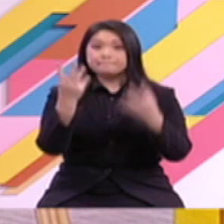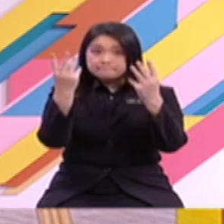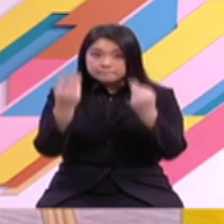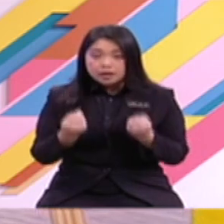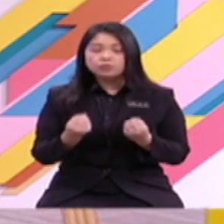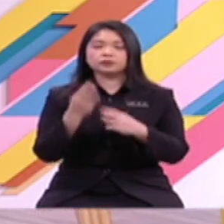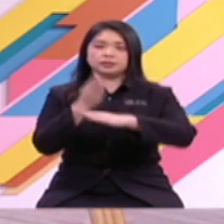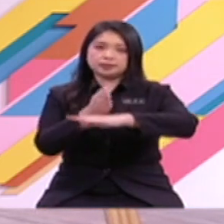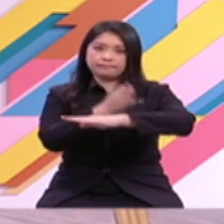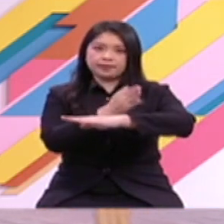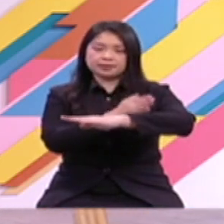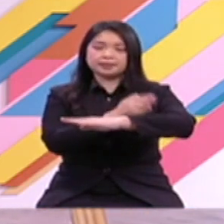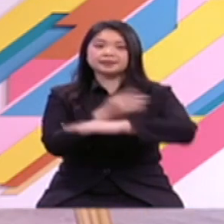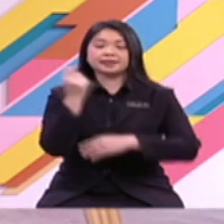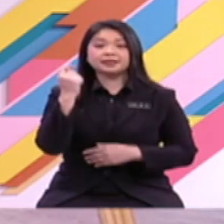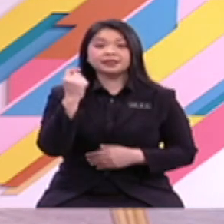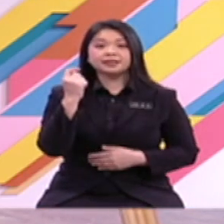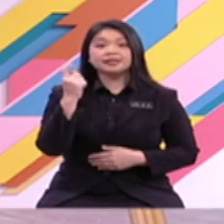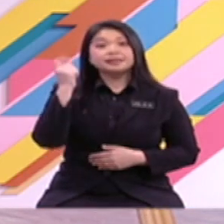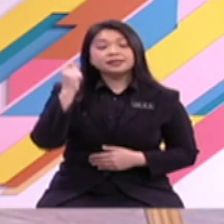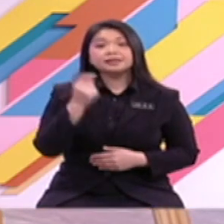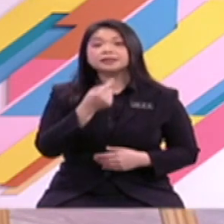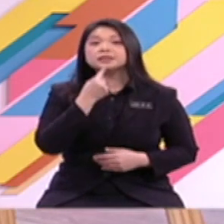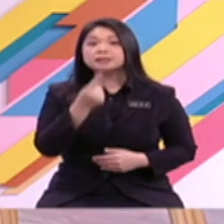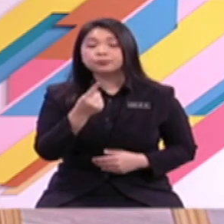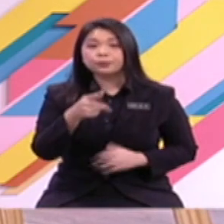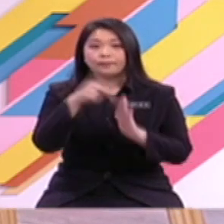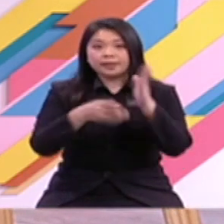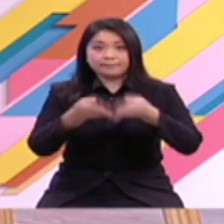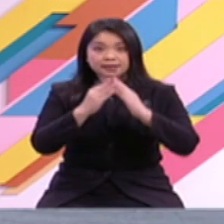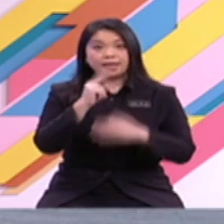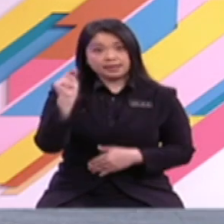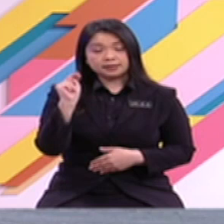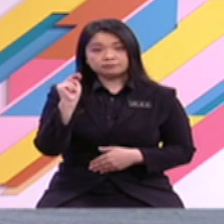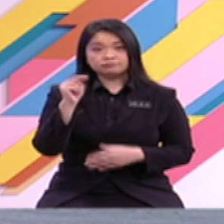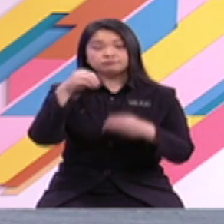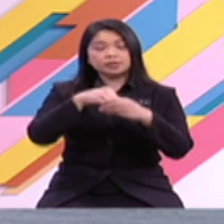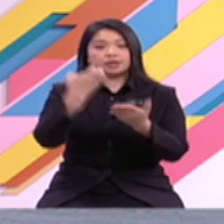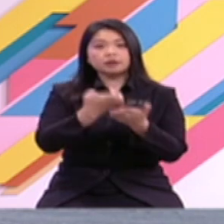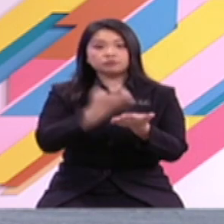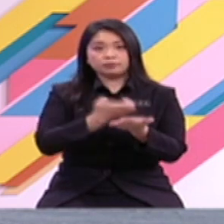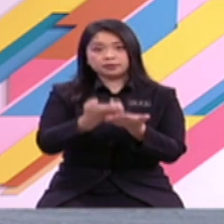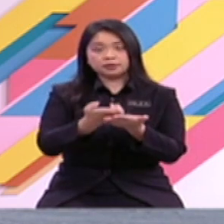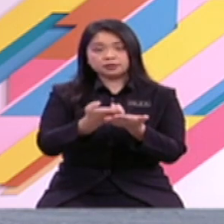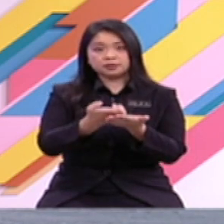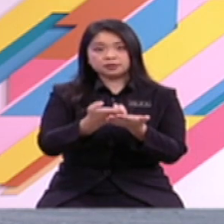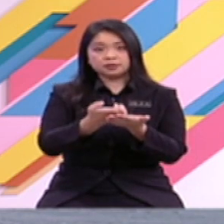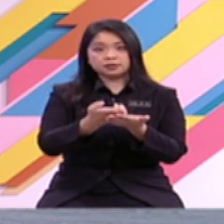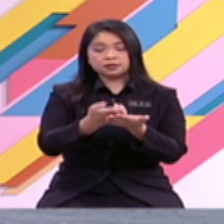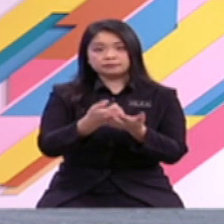oke Sudah tadi kita cakap tentang permintaan betul hanya adalah ekonomi perekonomian